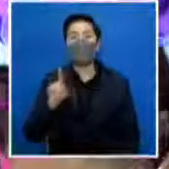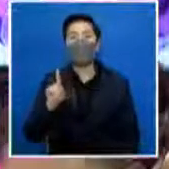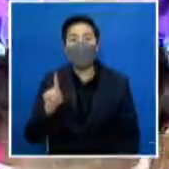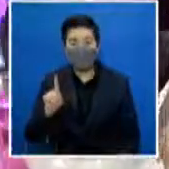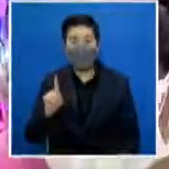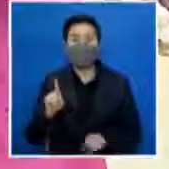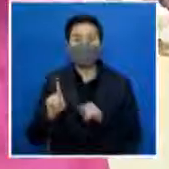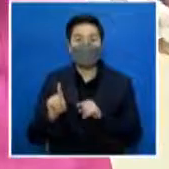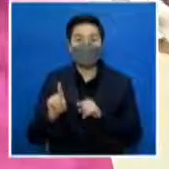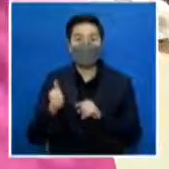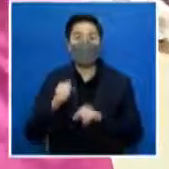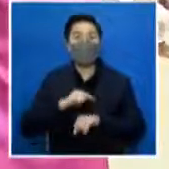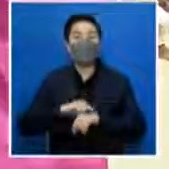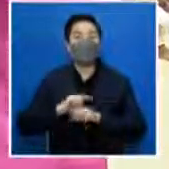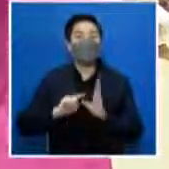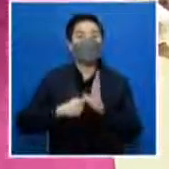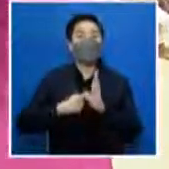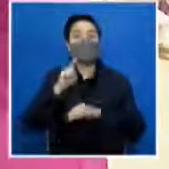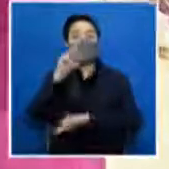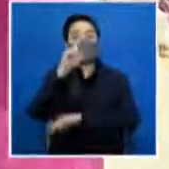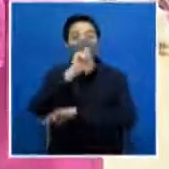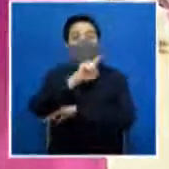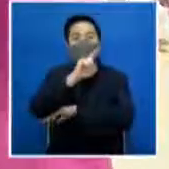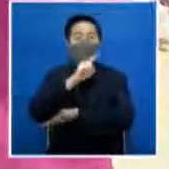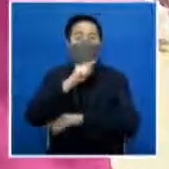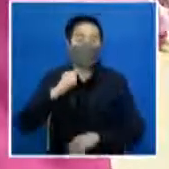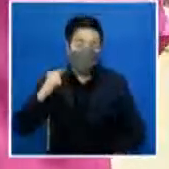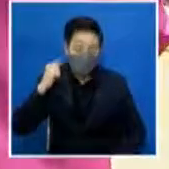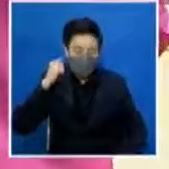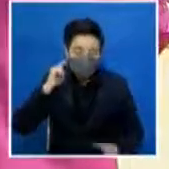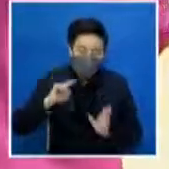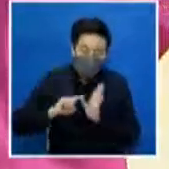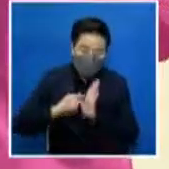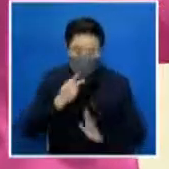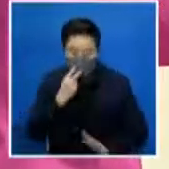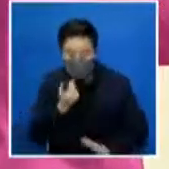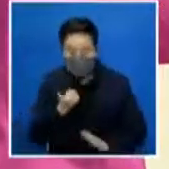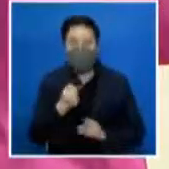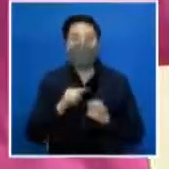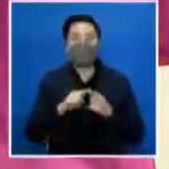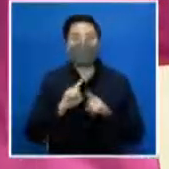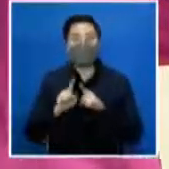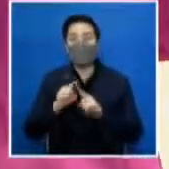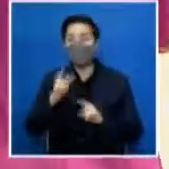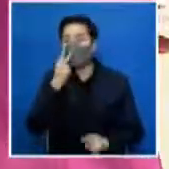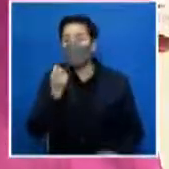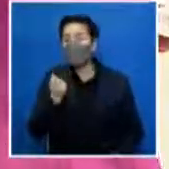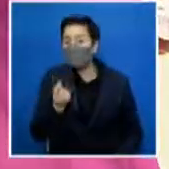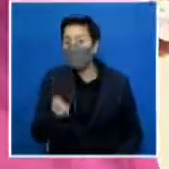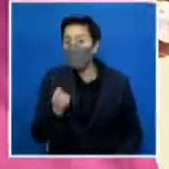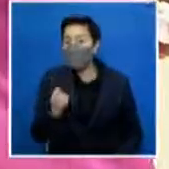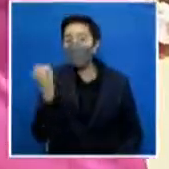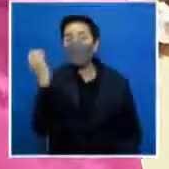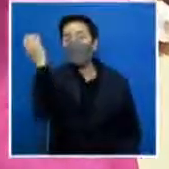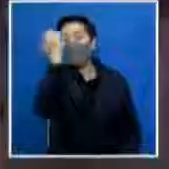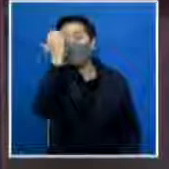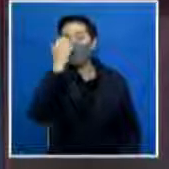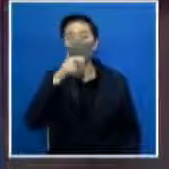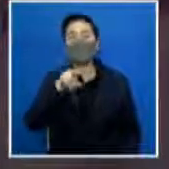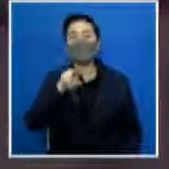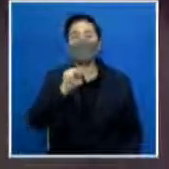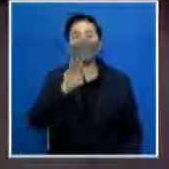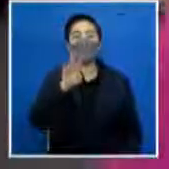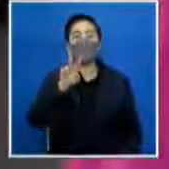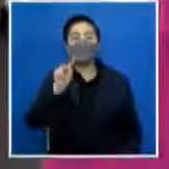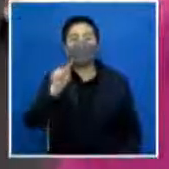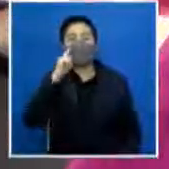กิโลเฮิรตซ์เวลา 13:00 น.เป็นต้นไปนะคะและรับชมทางสถานีโทรทัศน์ช่อง NBT เวล